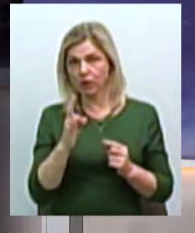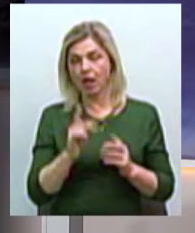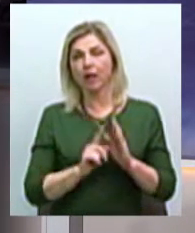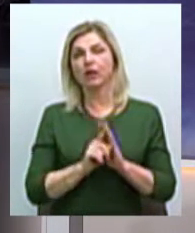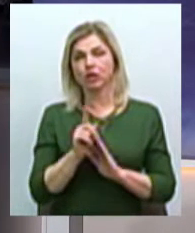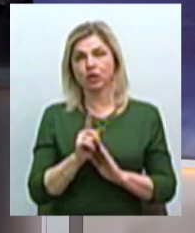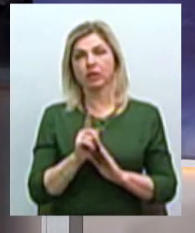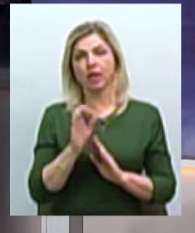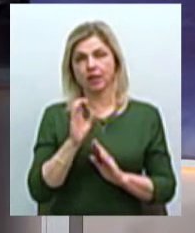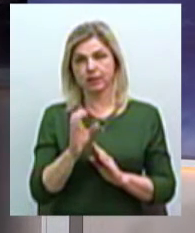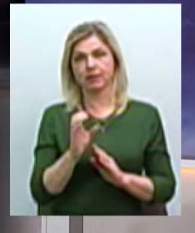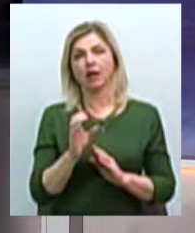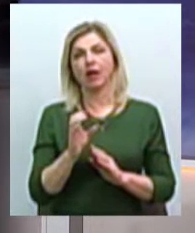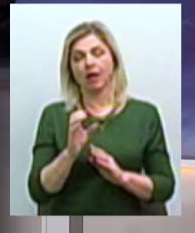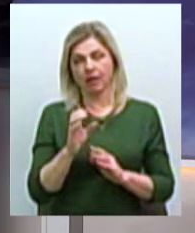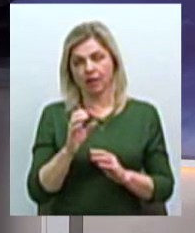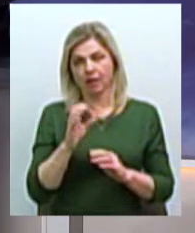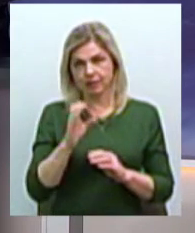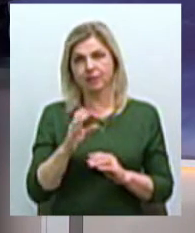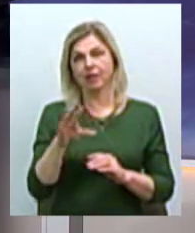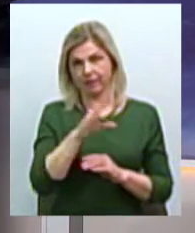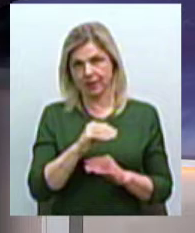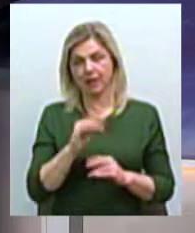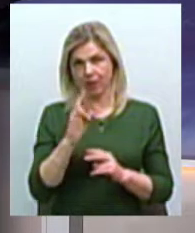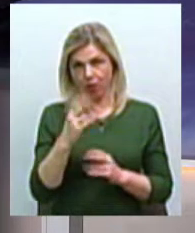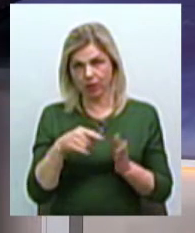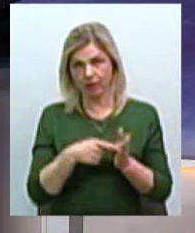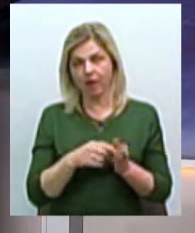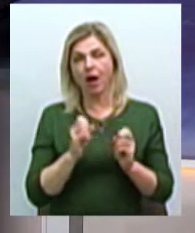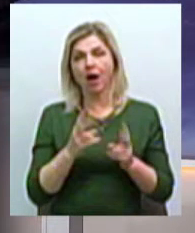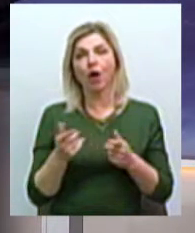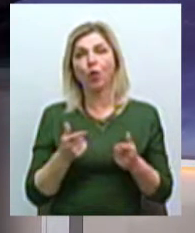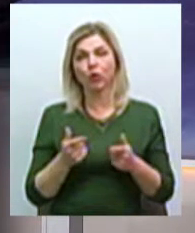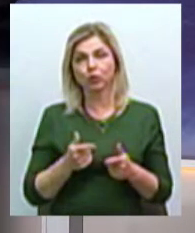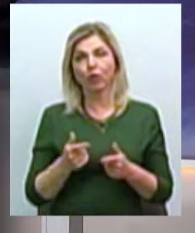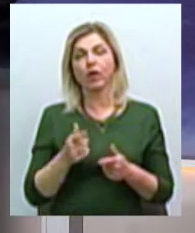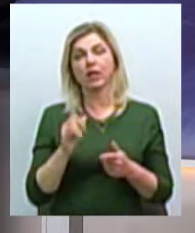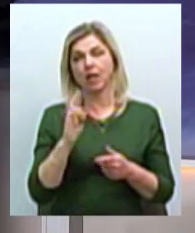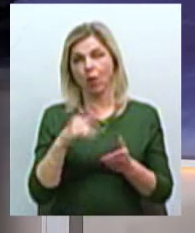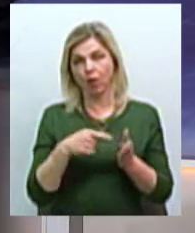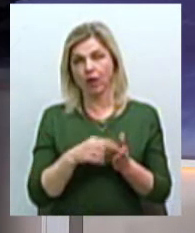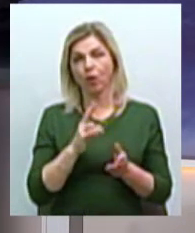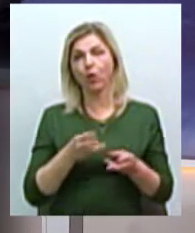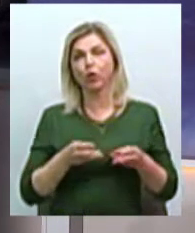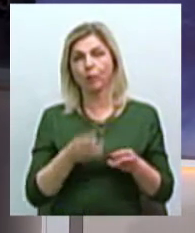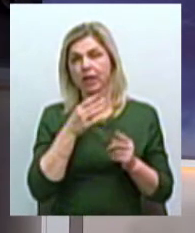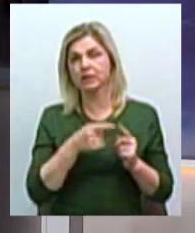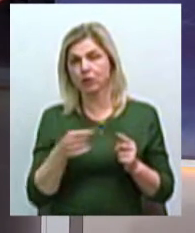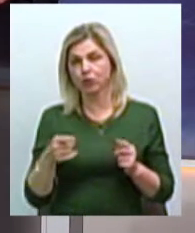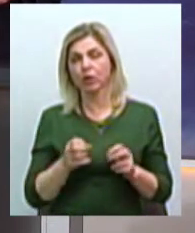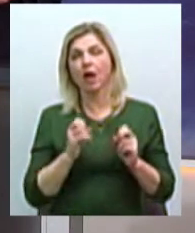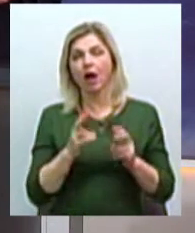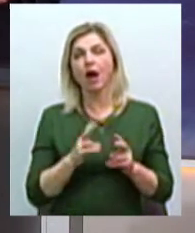15 жовтня почали вимикати опалення в об'єктах соціальної сфери. Наскільки готовим виявився Миколаїв до опалювального сезону? Як впроваджуються в